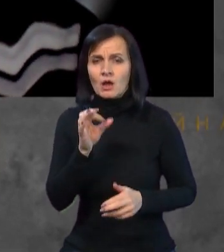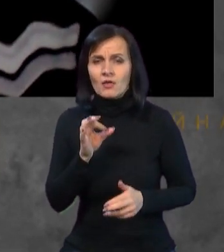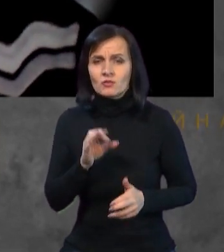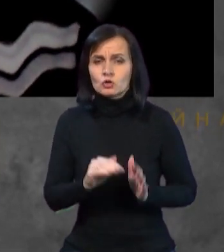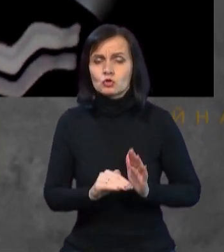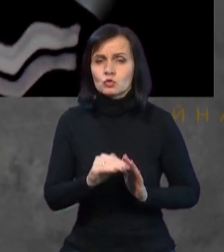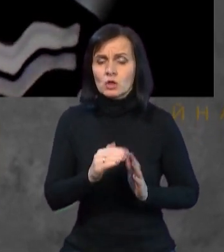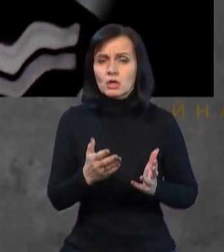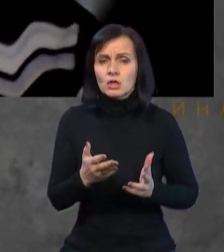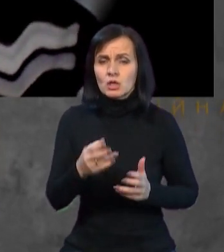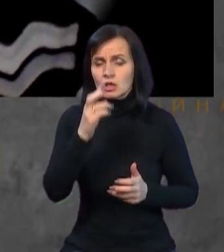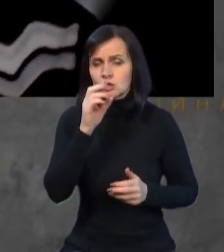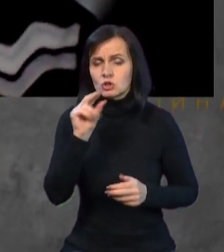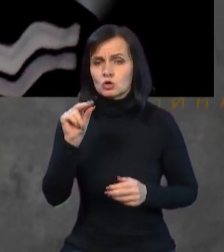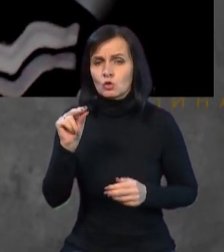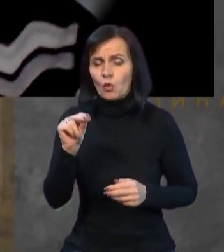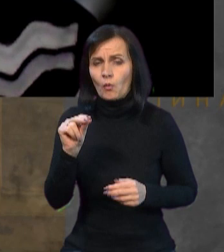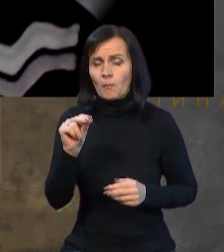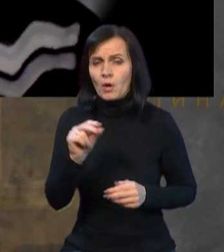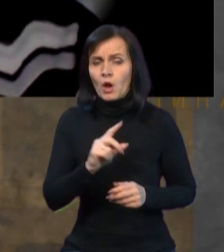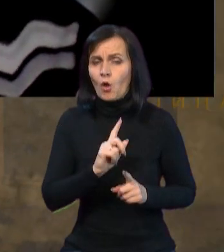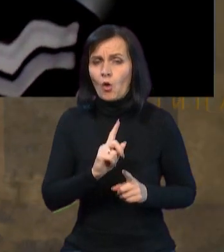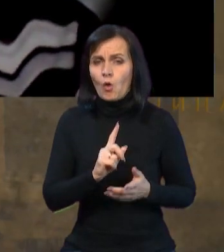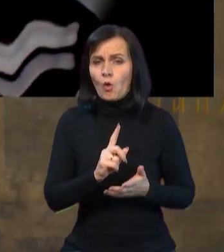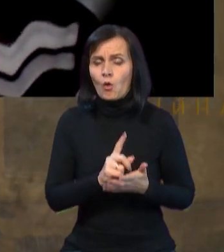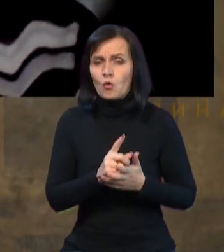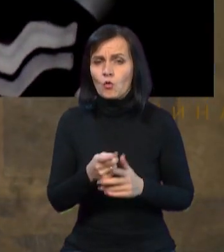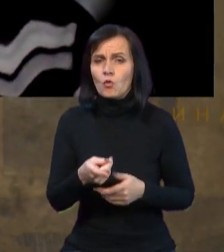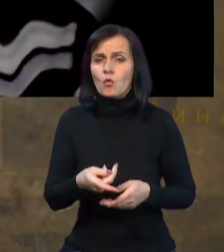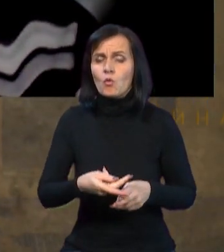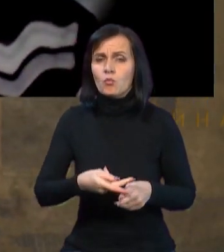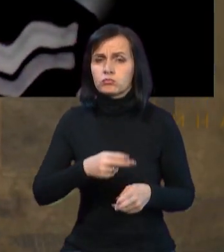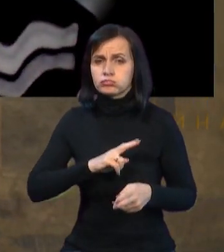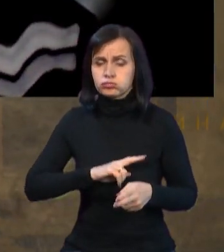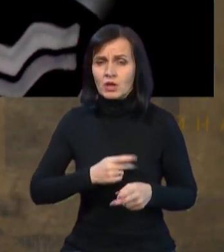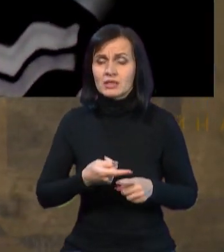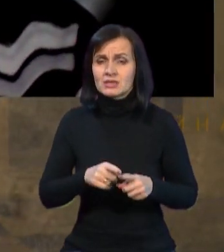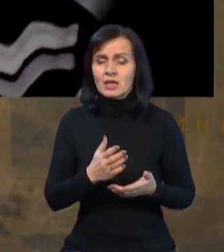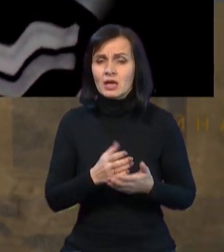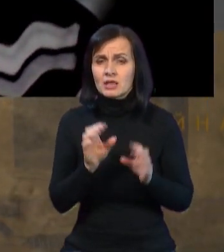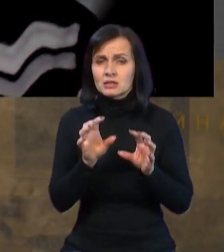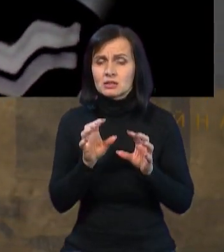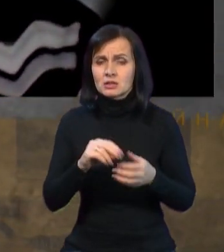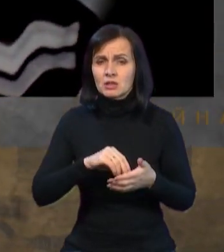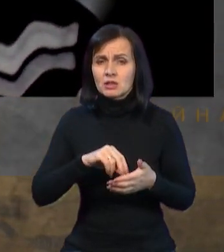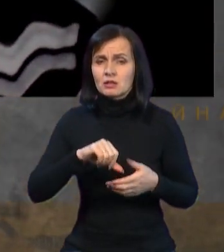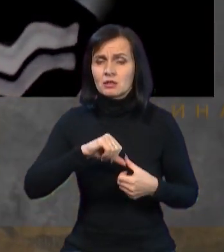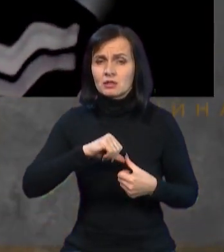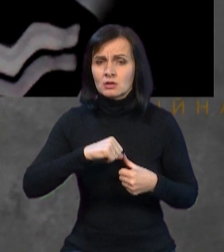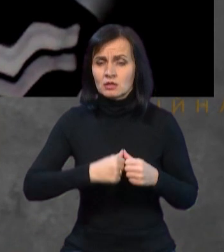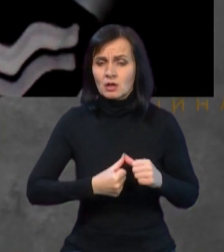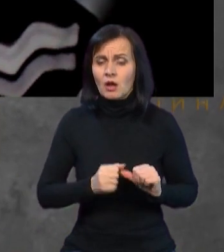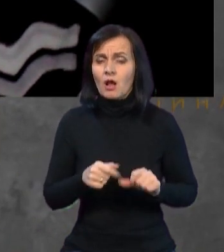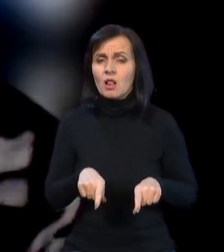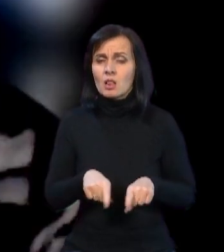обіцяє держава обов'язково віддати, і то є законодавчо закріплено, і таким чином можна це